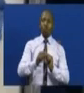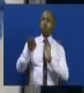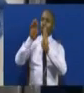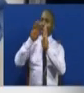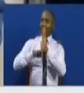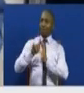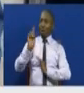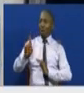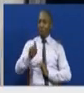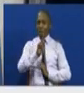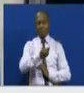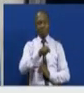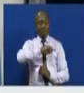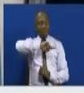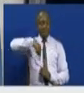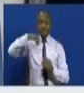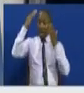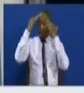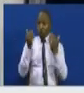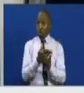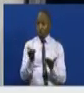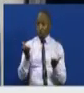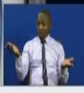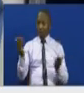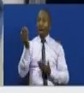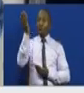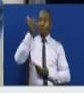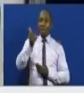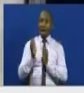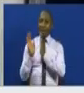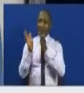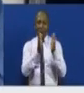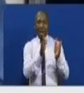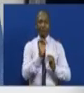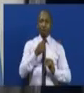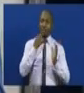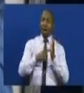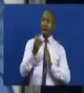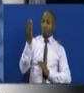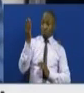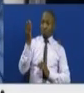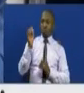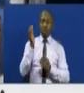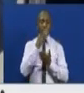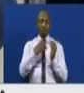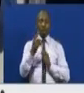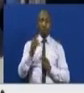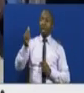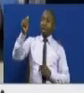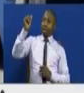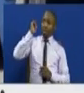Sisi hatuna chochote tunachokijua isipokuwa Mungu ameshakadiria. Ndio maana mwanadamu ana masiku matatu: kuna kesho, kuna leo, kuna